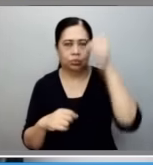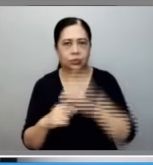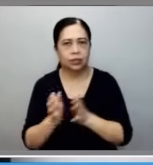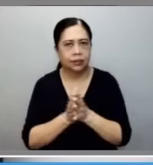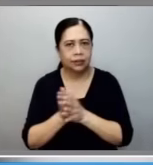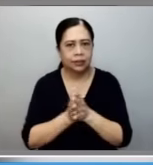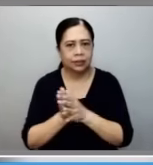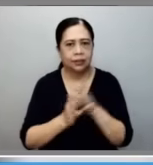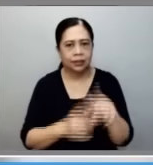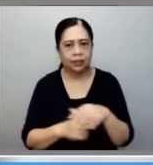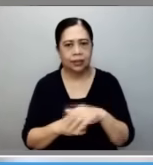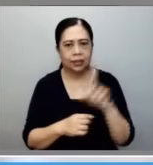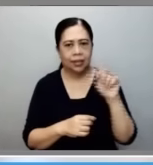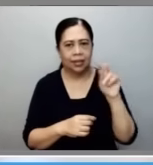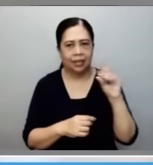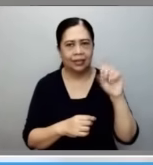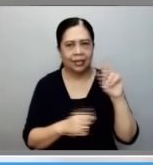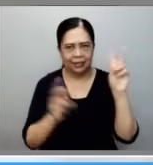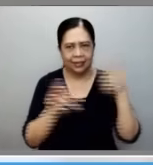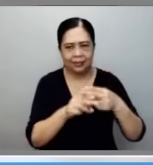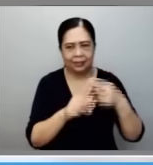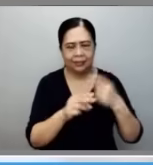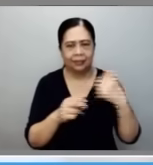Landslide. Ito ang unang laban niya matapos umalis sa